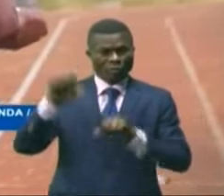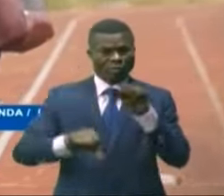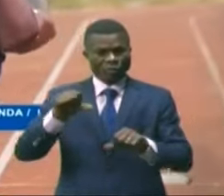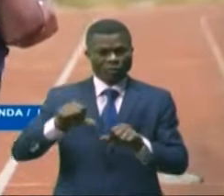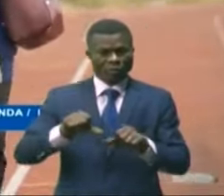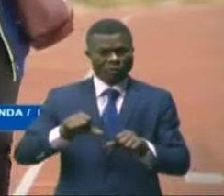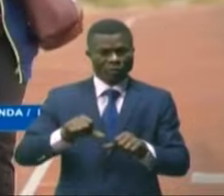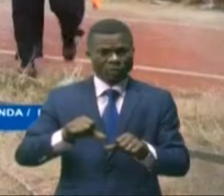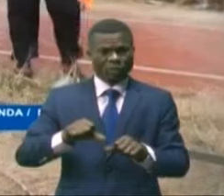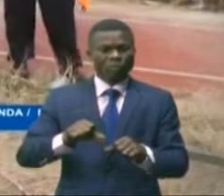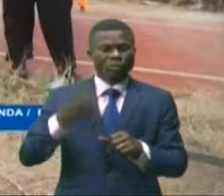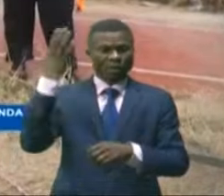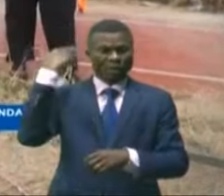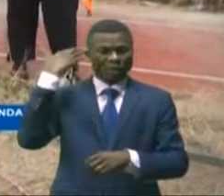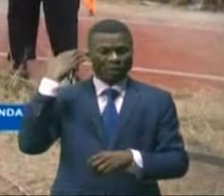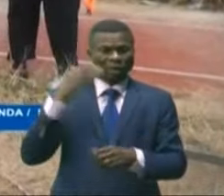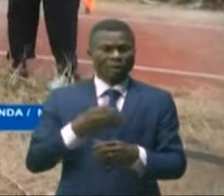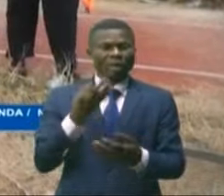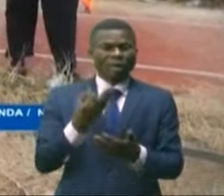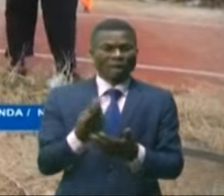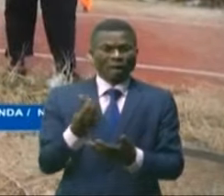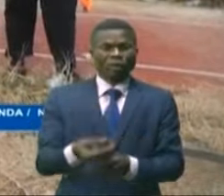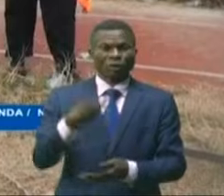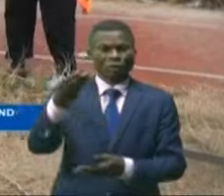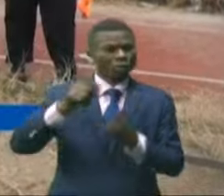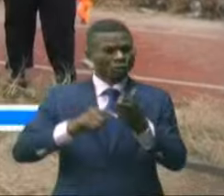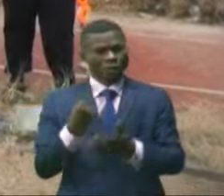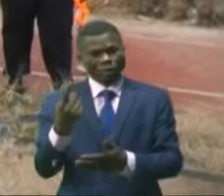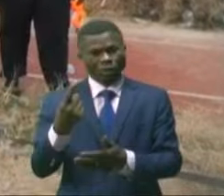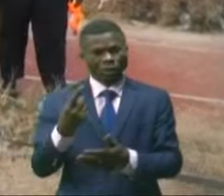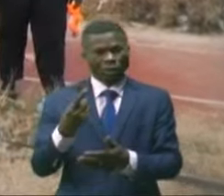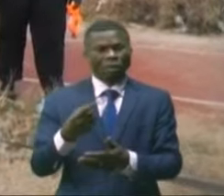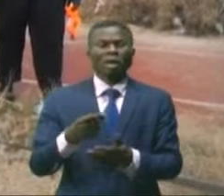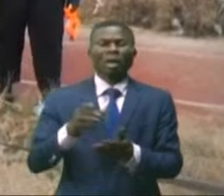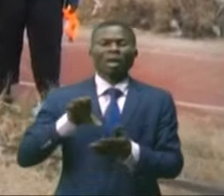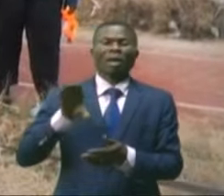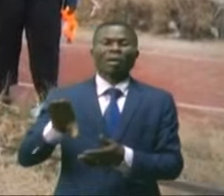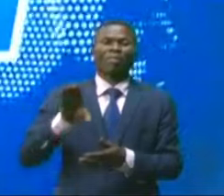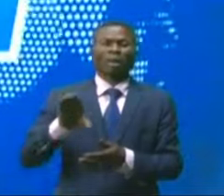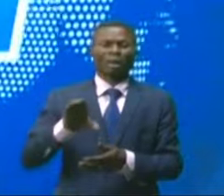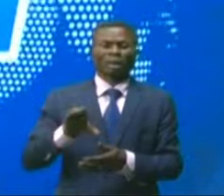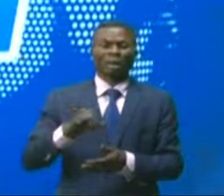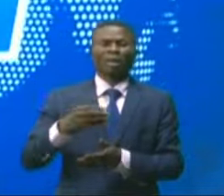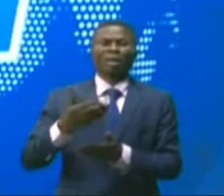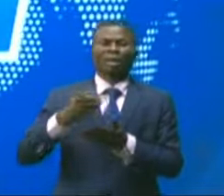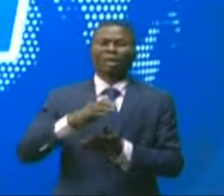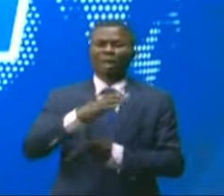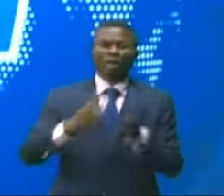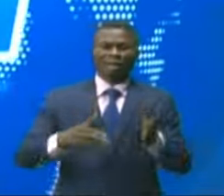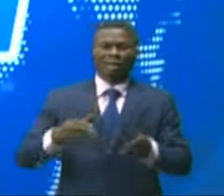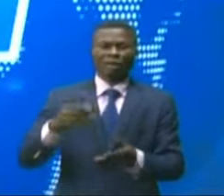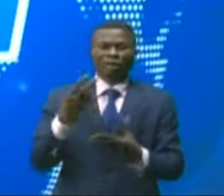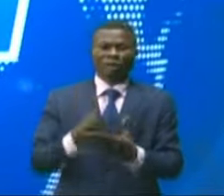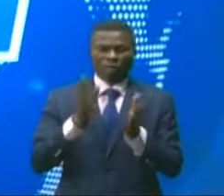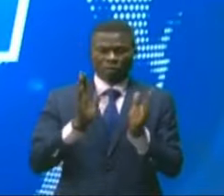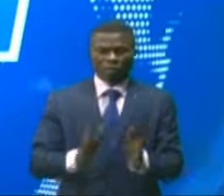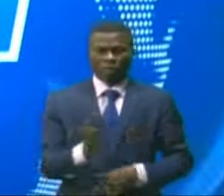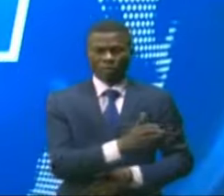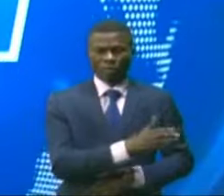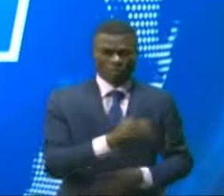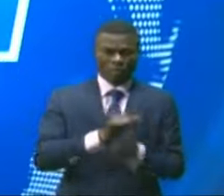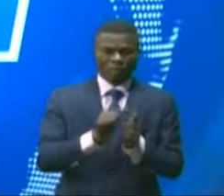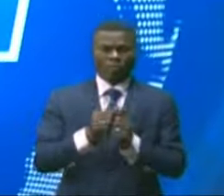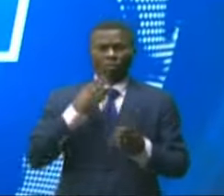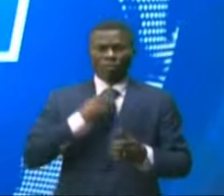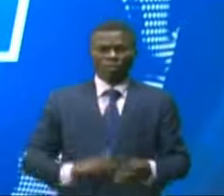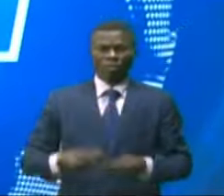malheureux du passé, le fonds seront versés directement dans les comptes des athlètes. Justice, des taux ont été remis